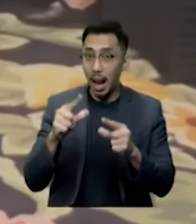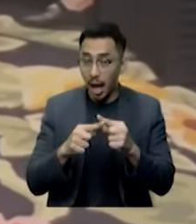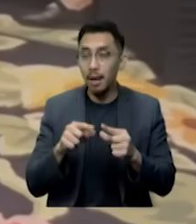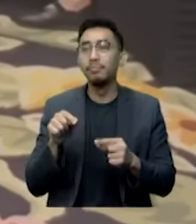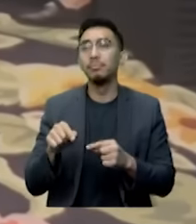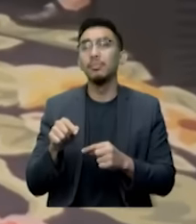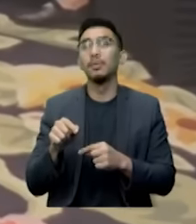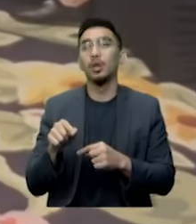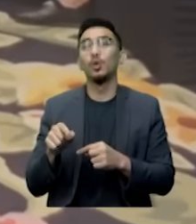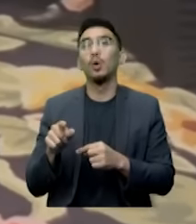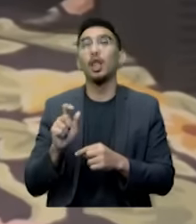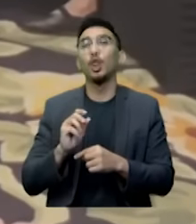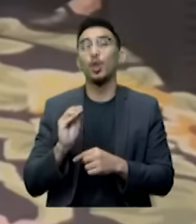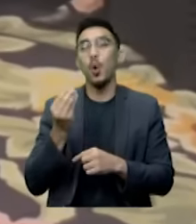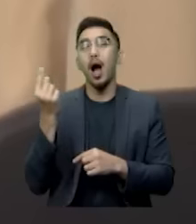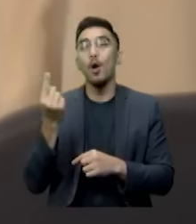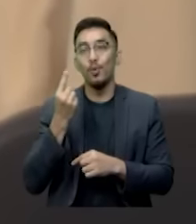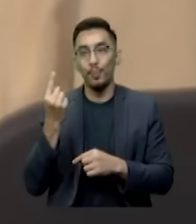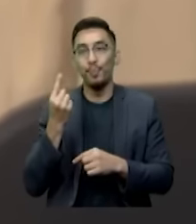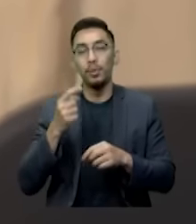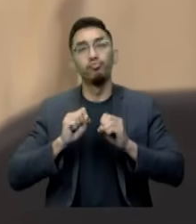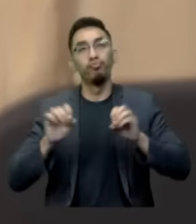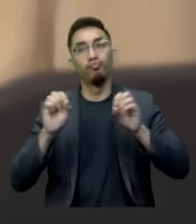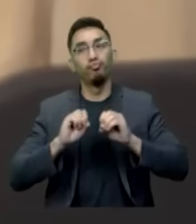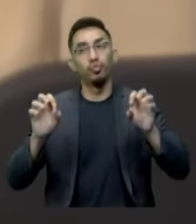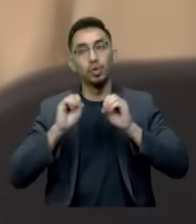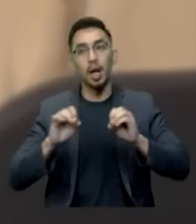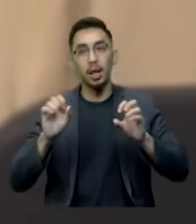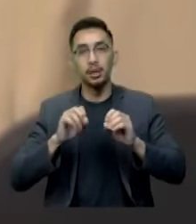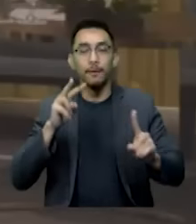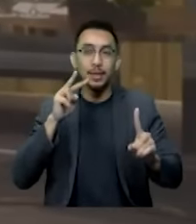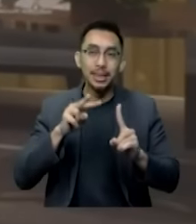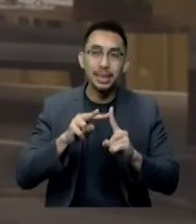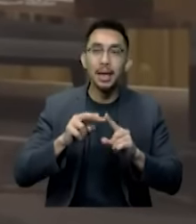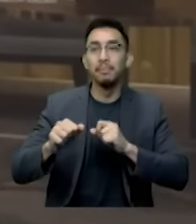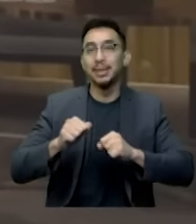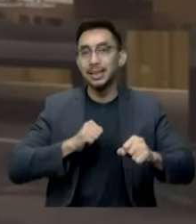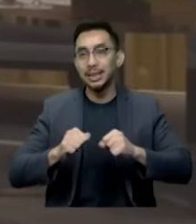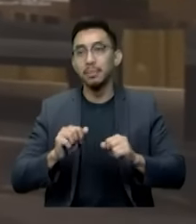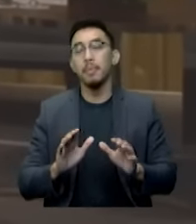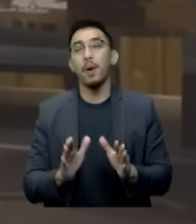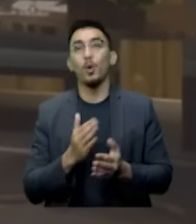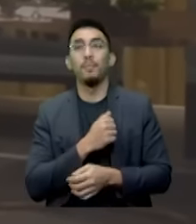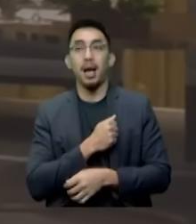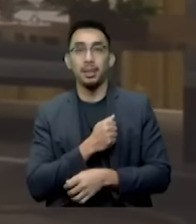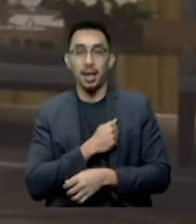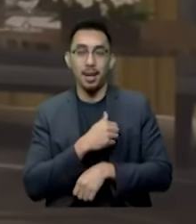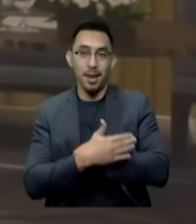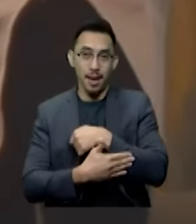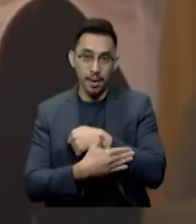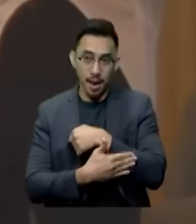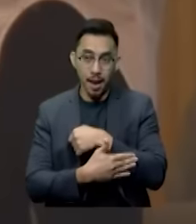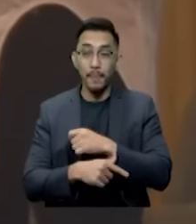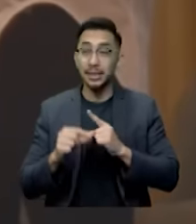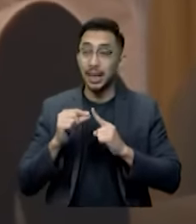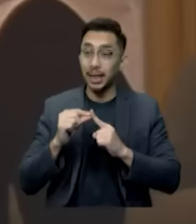Ekonomi Digital dan Kreatif mensosialisasikan visi-misi Partai Perindo dalam membangun bangsa dan negara. Peserta juga